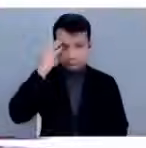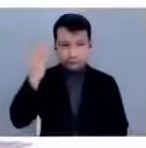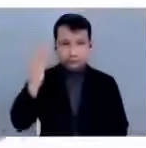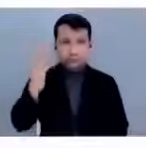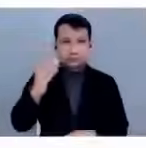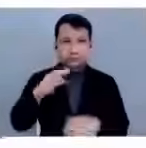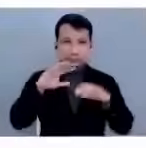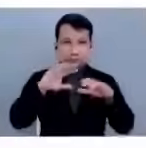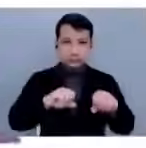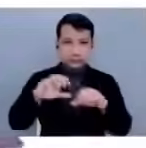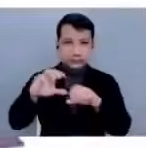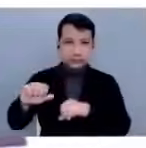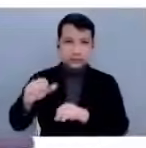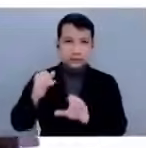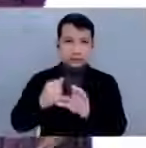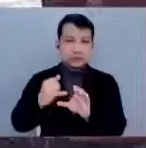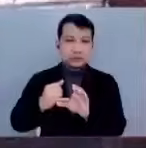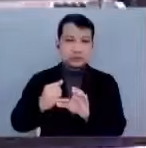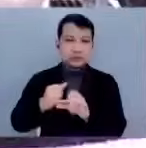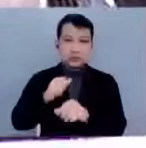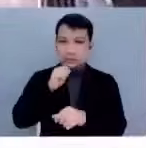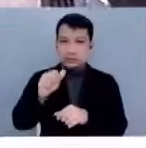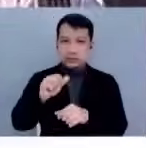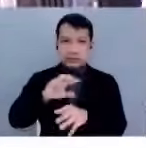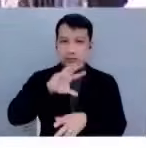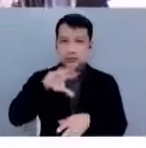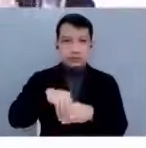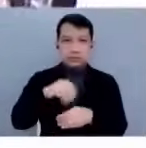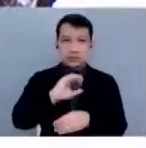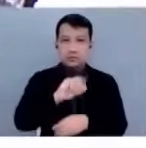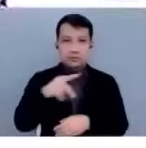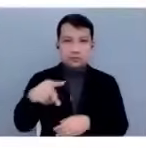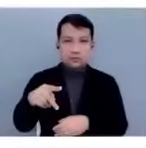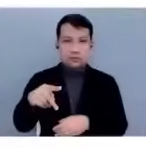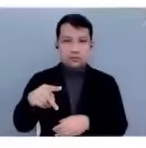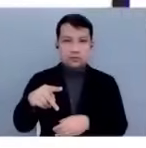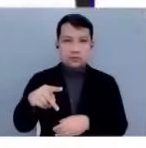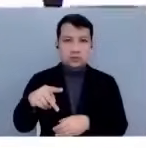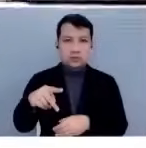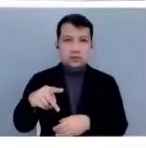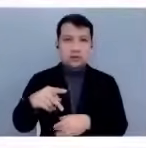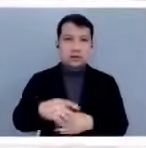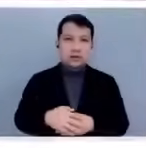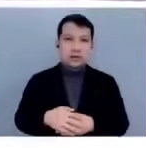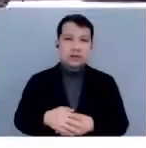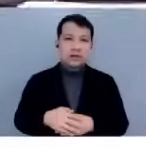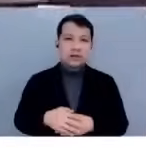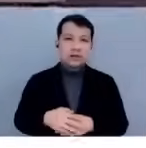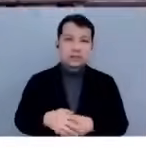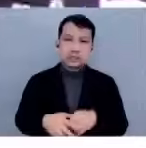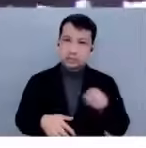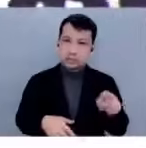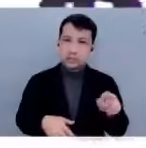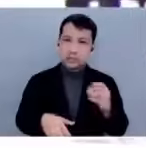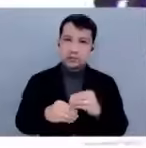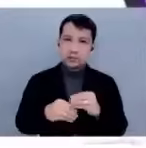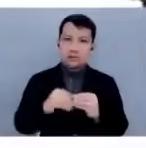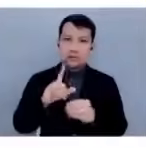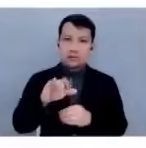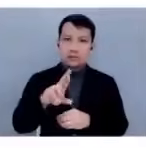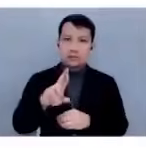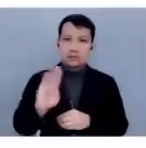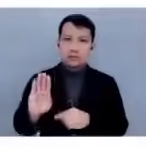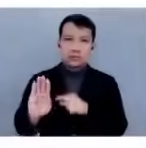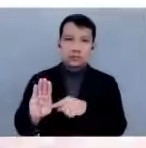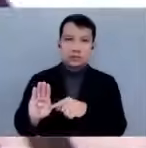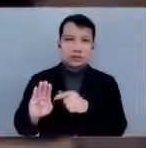mga pumapasada nang hindi nakakonsolidate o hindi sumali sa kooperatiba at korporasyon. Ayon sa LTFRB, itinuturing ng kolorum